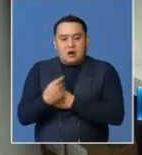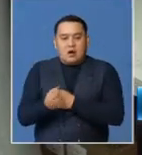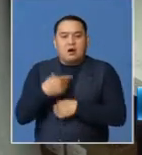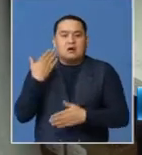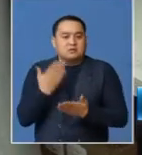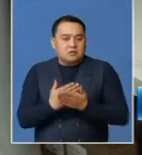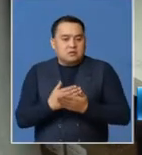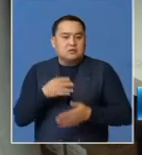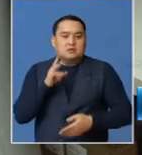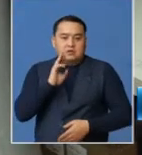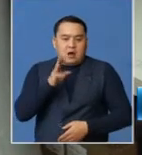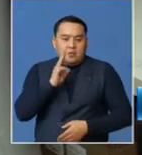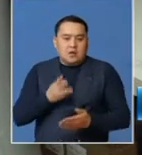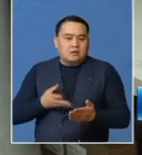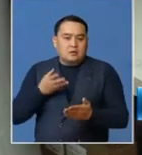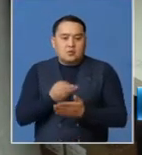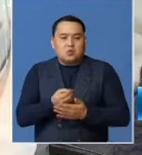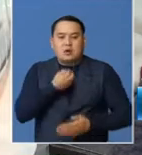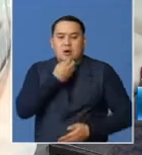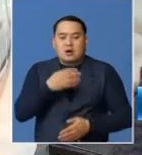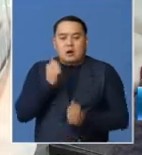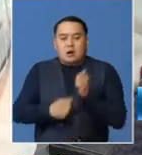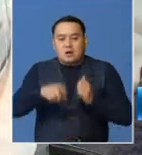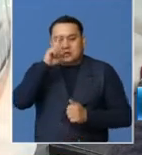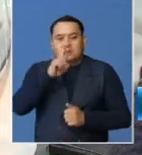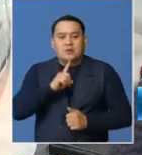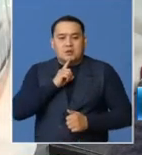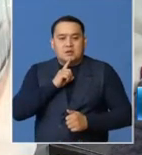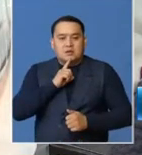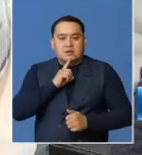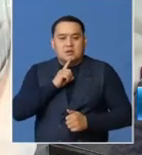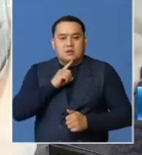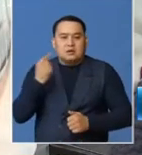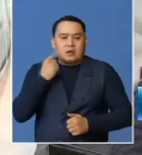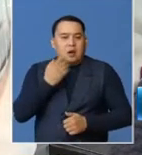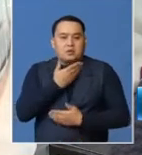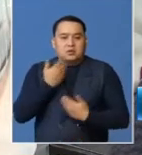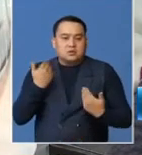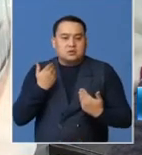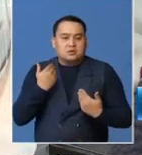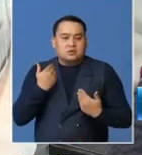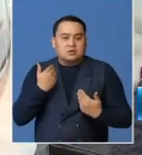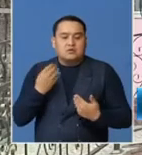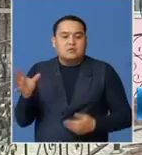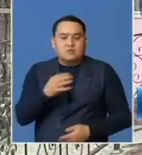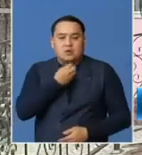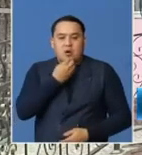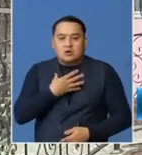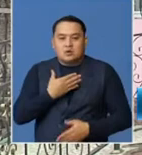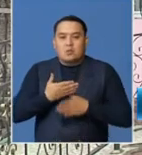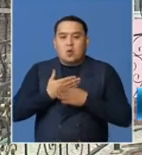потихоньку. Зарплату платят хорошо. Ежемесячно. Не обижают, все. Нет. Все хорошо.